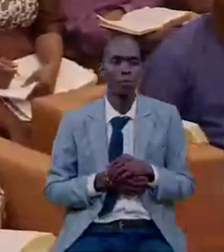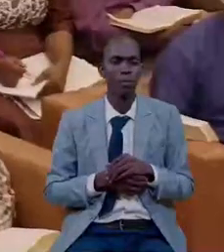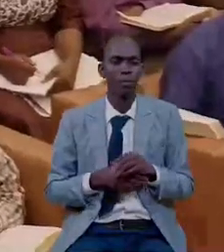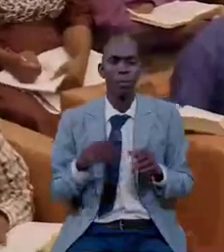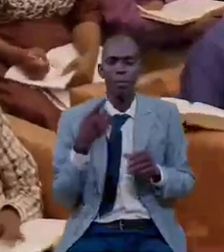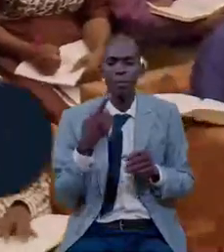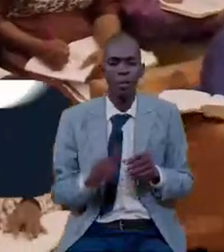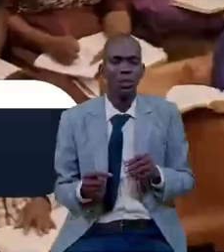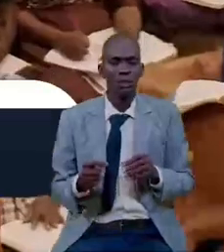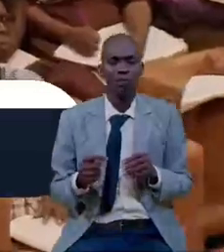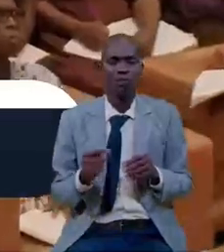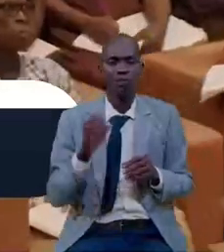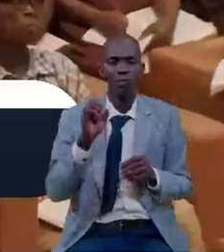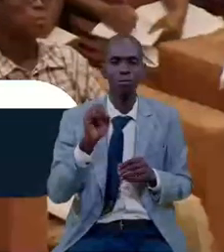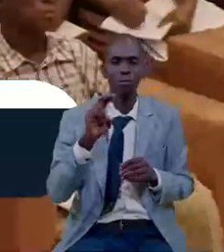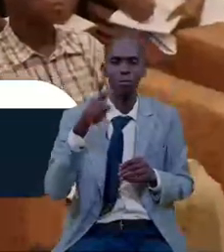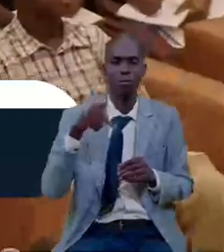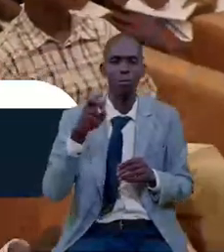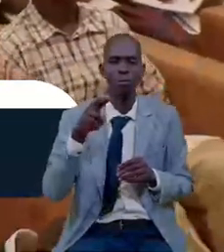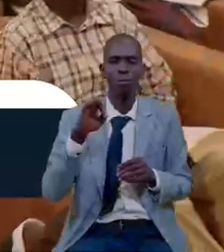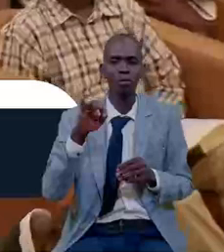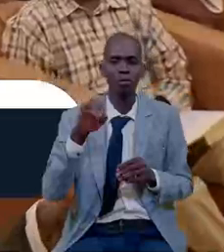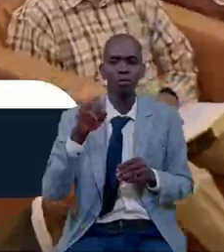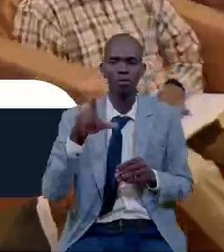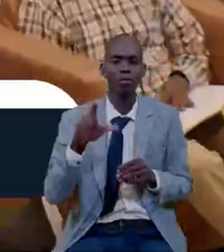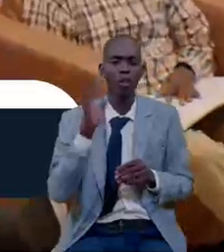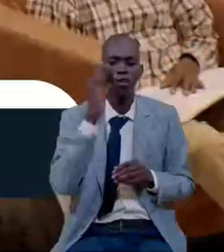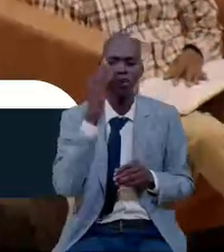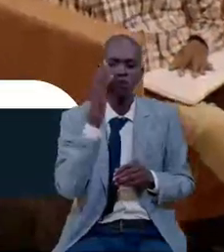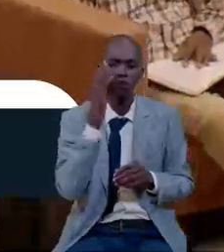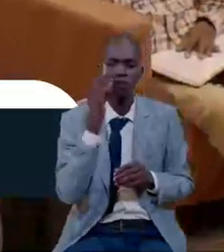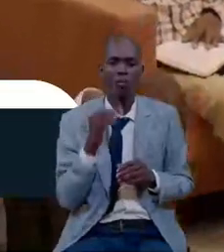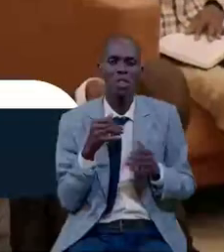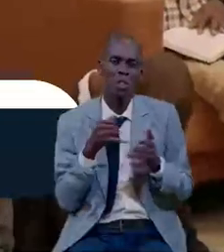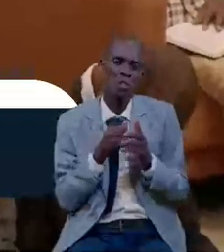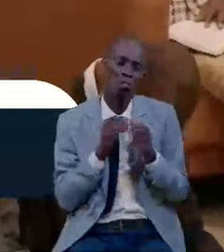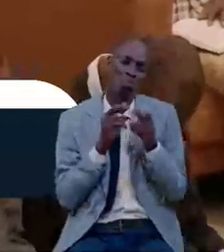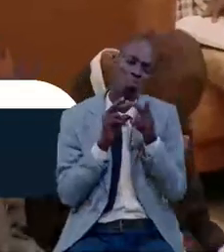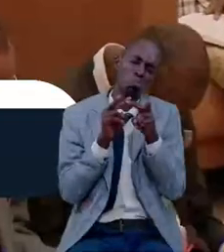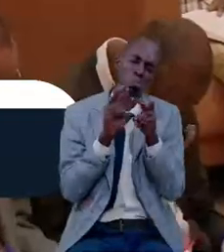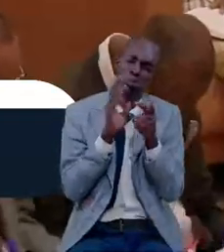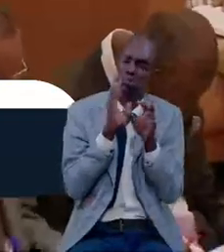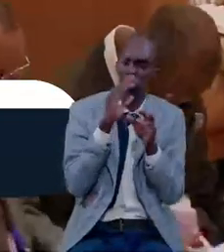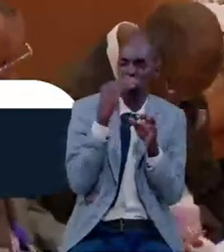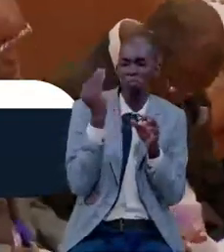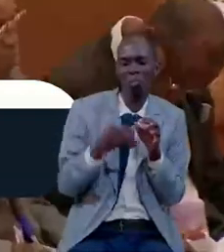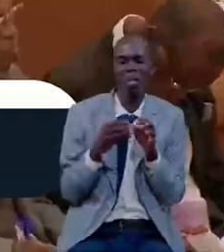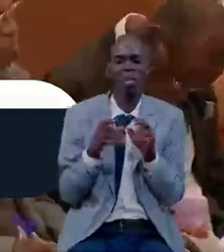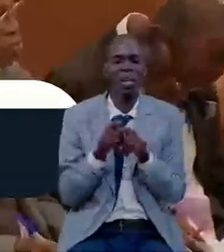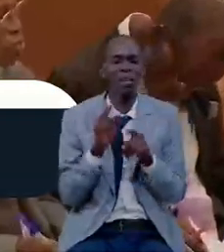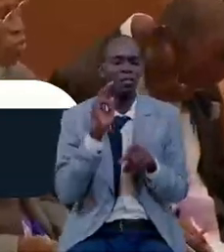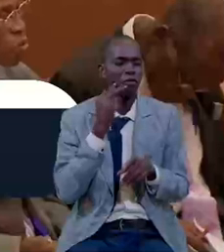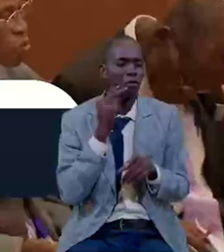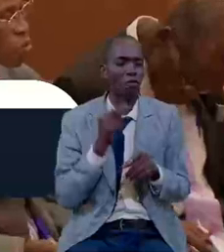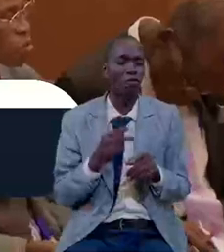fruit superficiel. Cela se présente à la surface comme